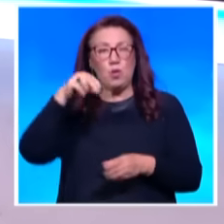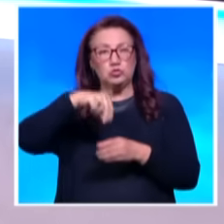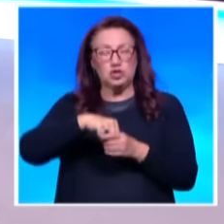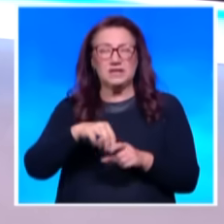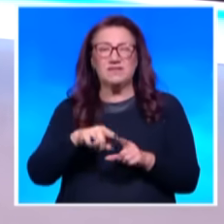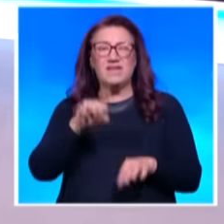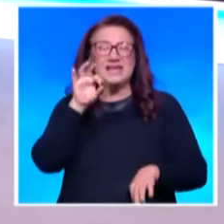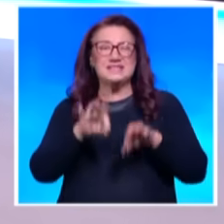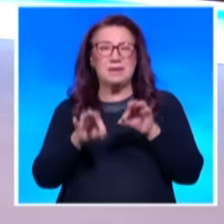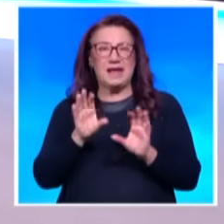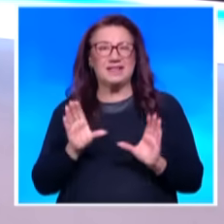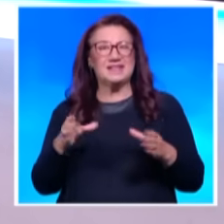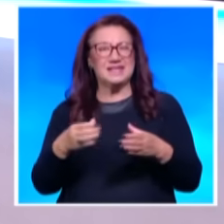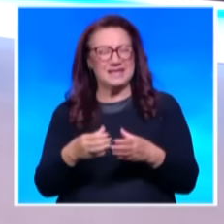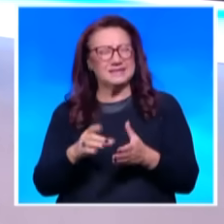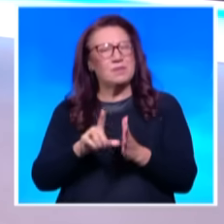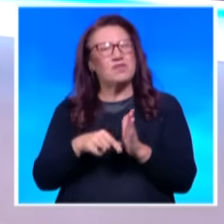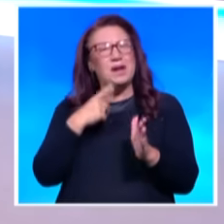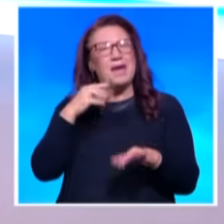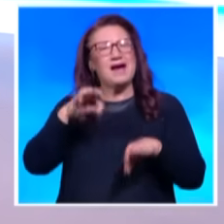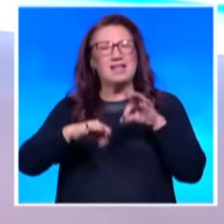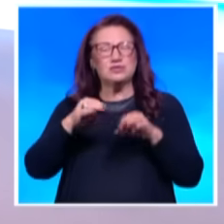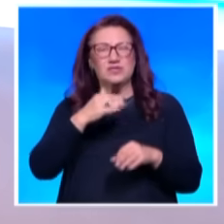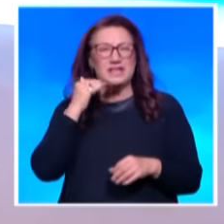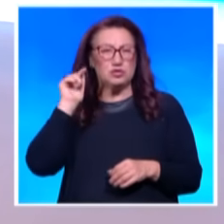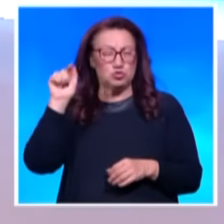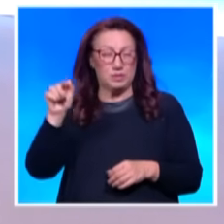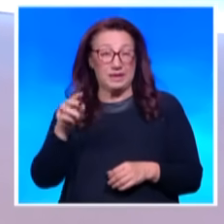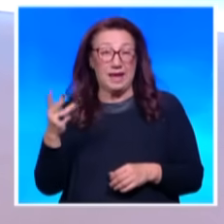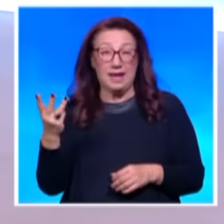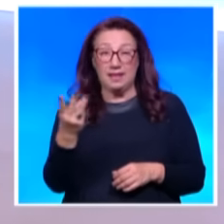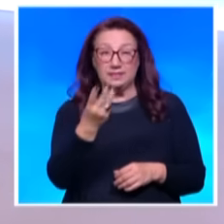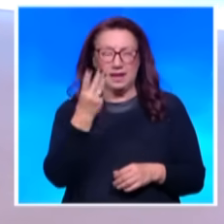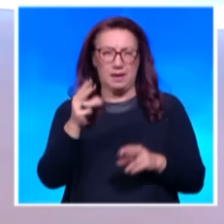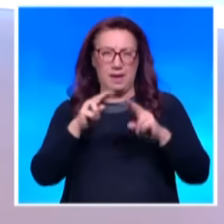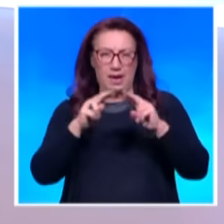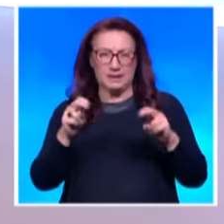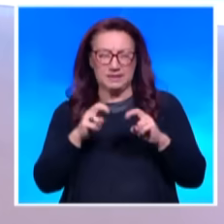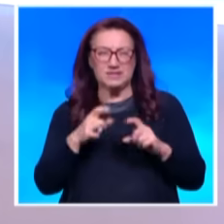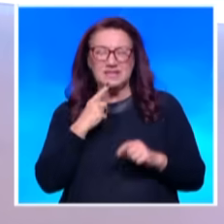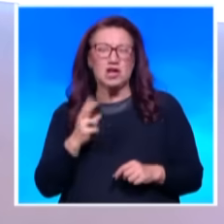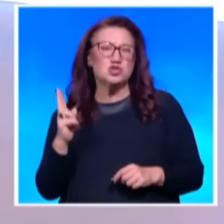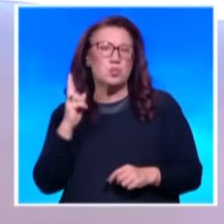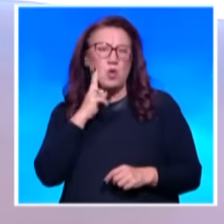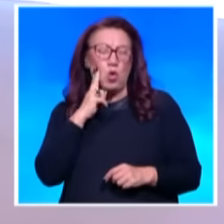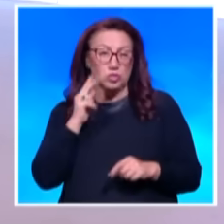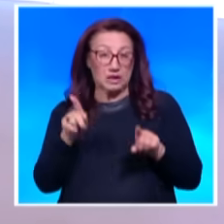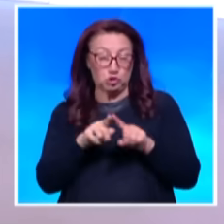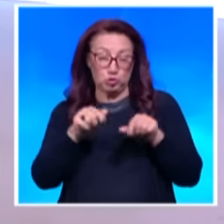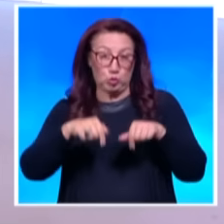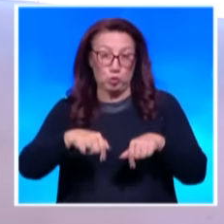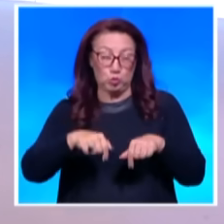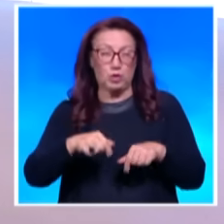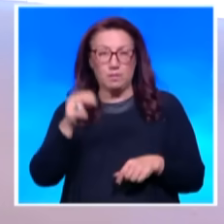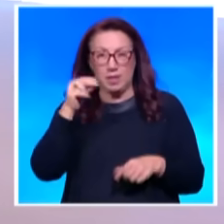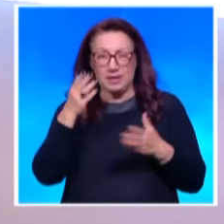вота в чужбина. И тримата обвинени в Великобритания са разследвани за шпионаж и у нас съобщиха от прокуратурата.